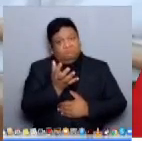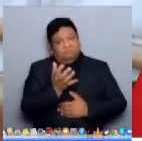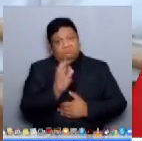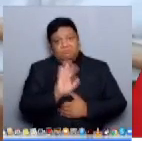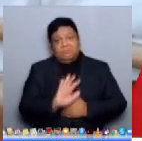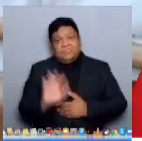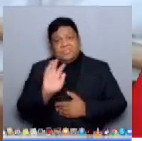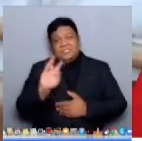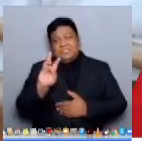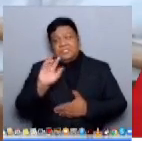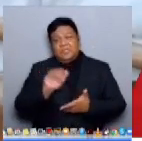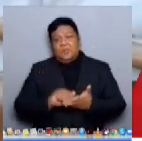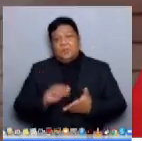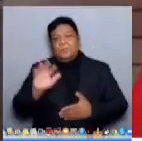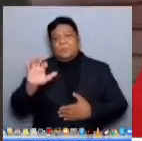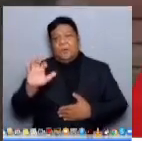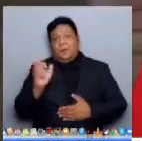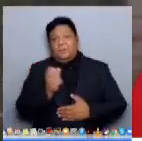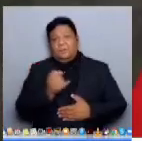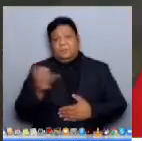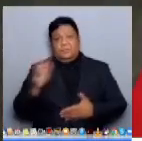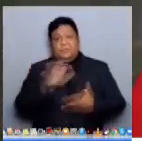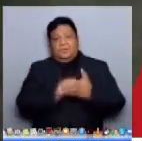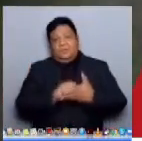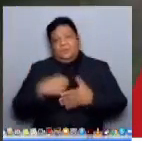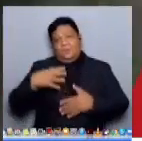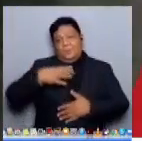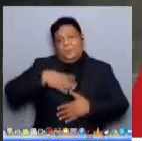naman ang nasa waiting list.